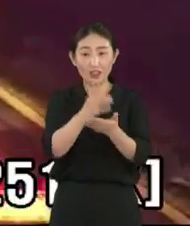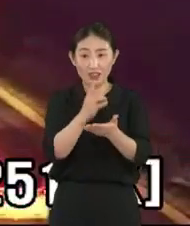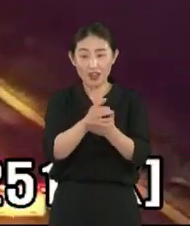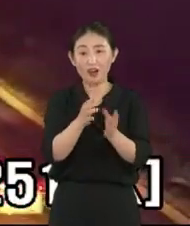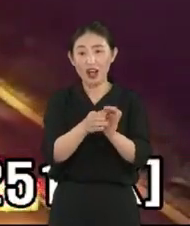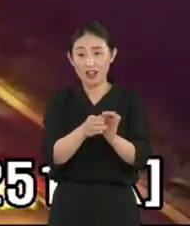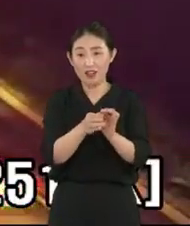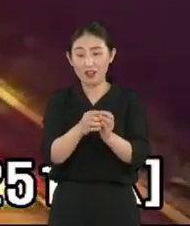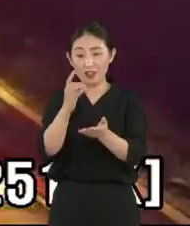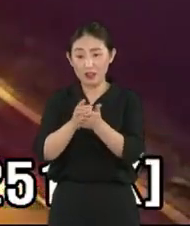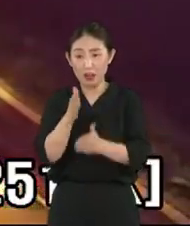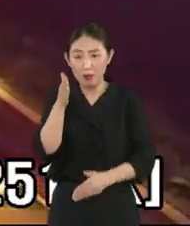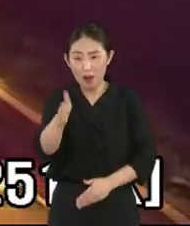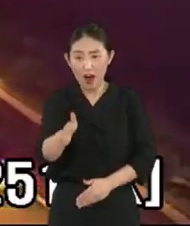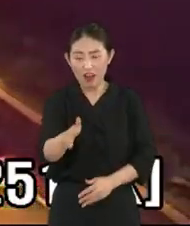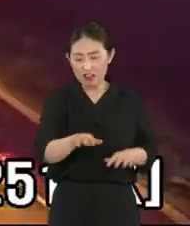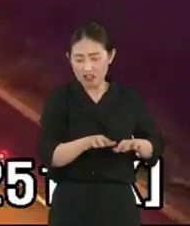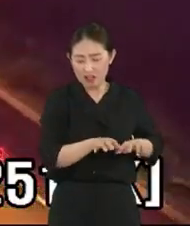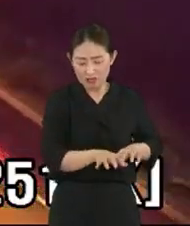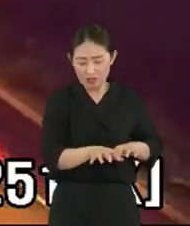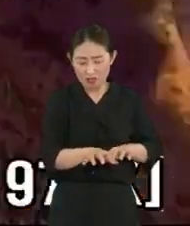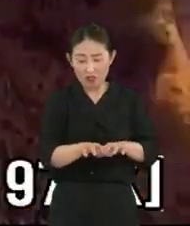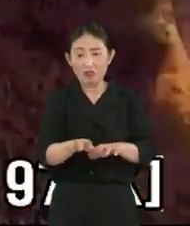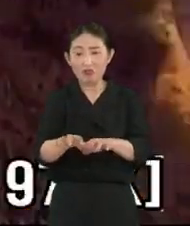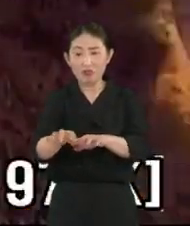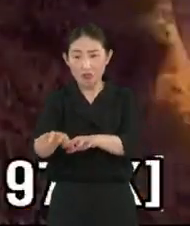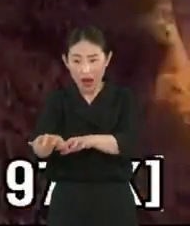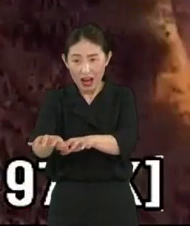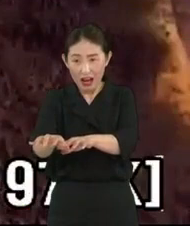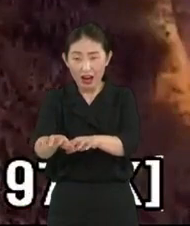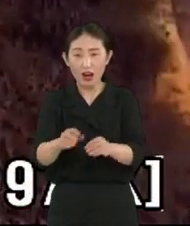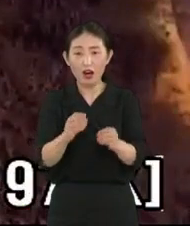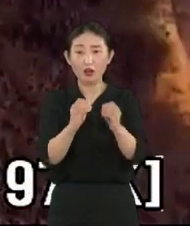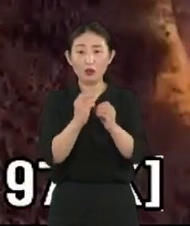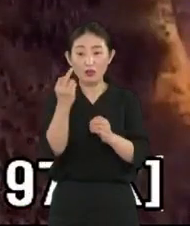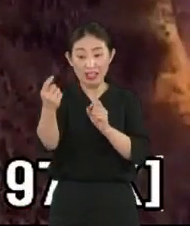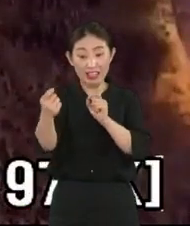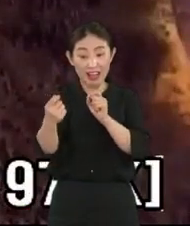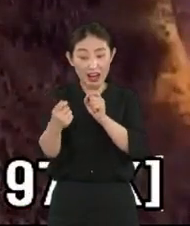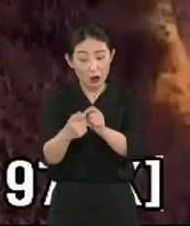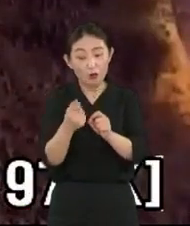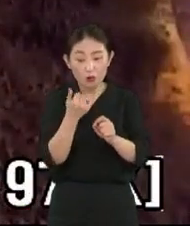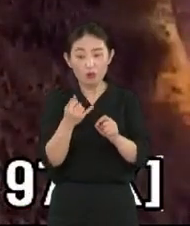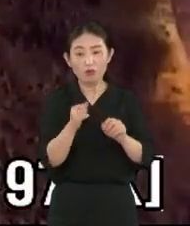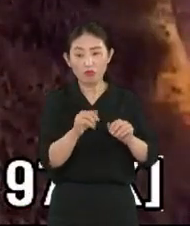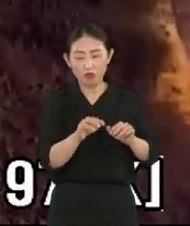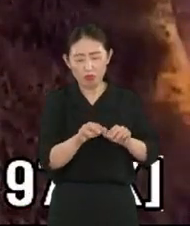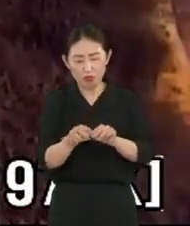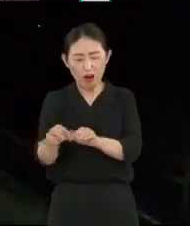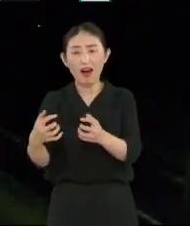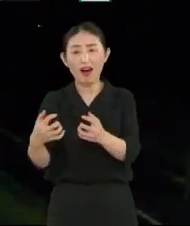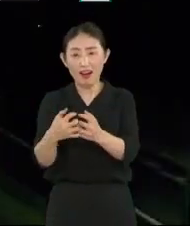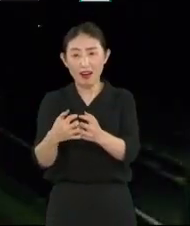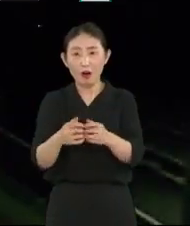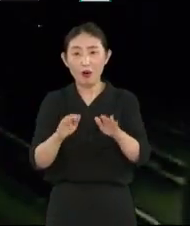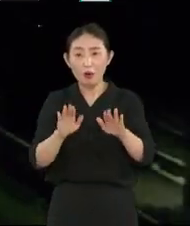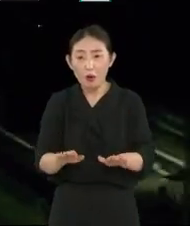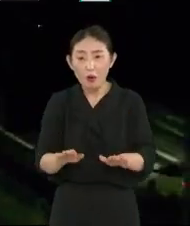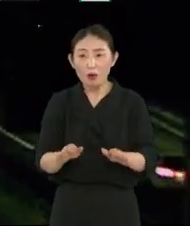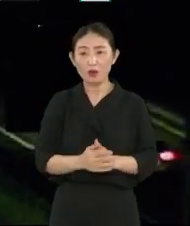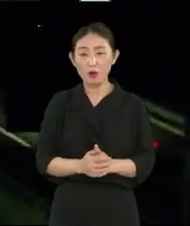쪽으로는 촬영 터널이나 전부터 널 부근 주춤했다 가 다시금 눈 산둥 기점을 앞두고도 속도 뚝 떨어집니다 한편 오늘